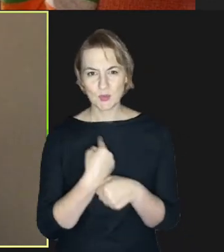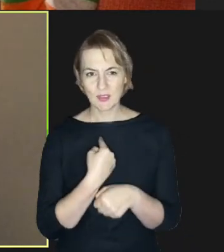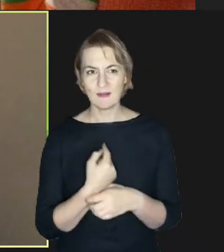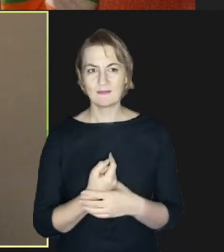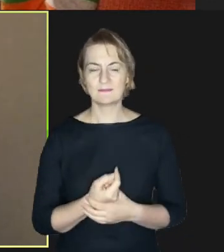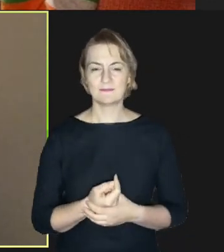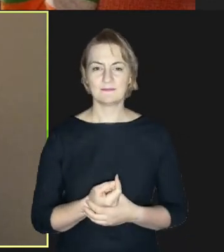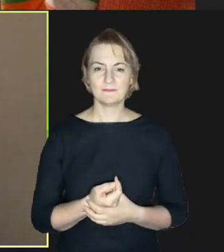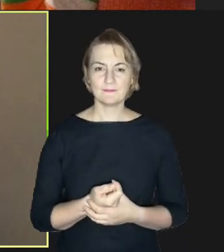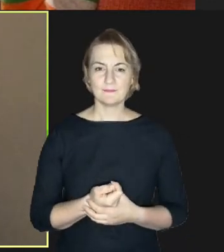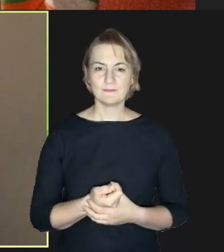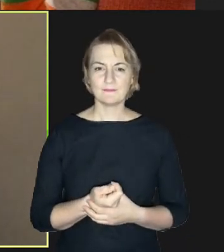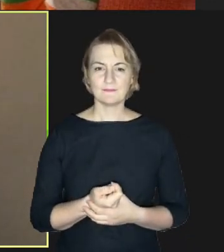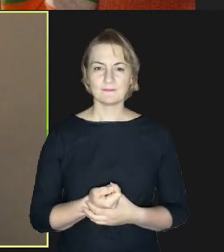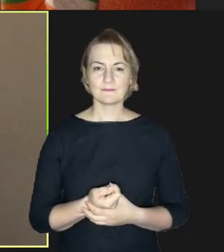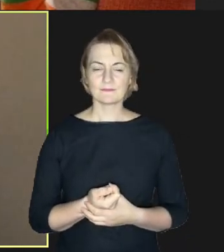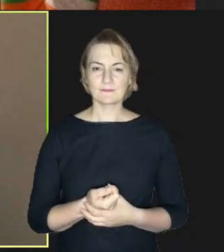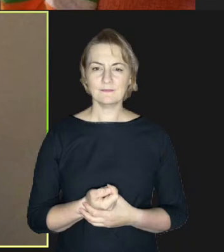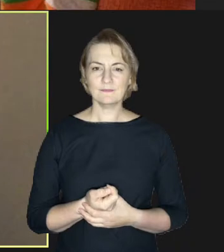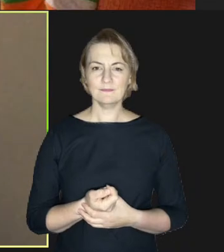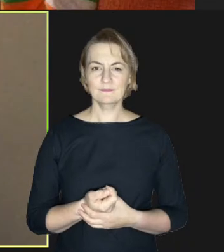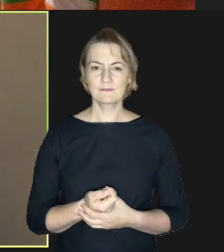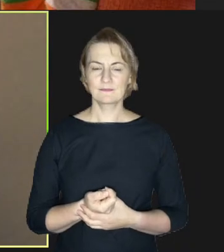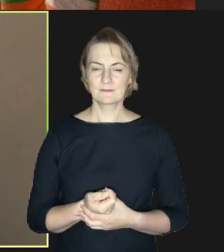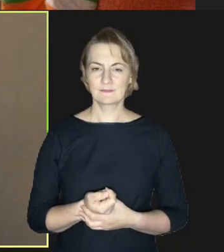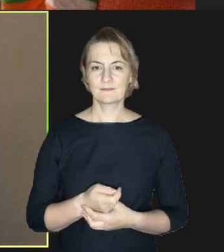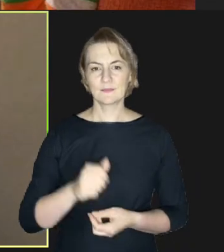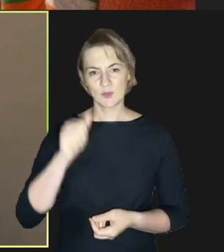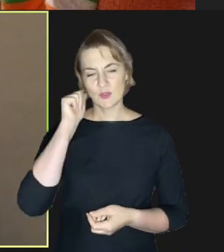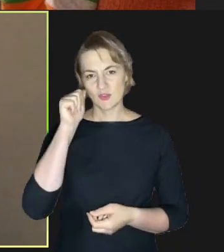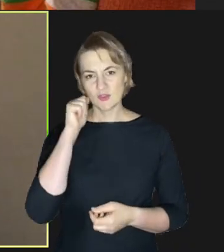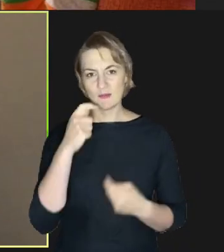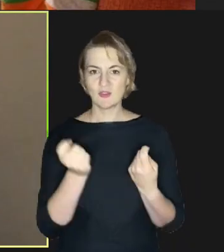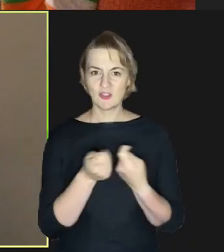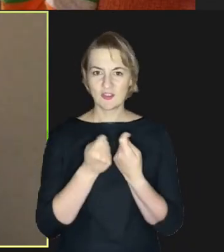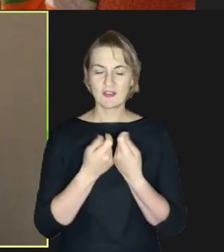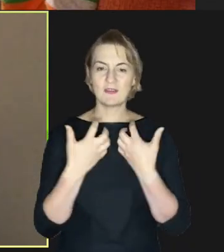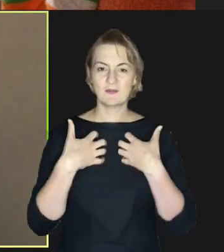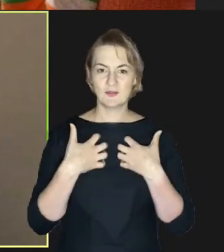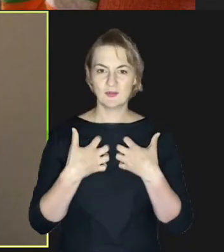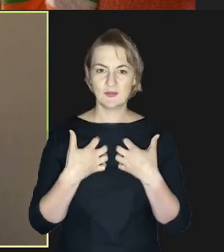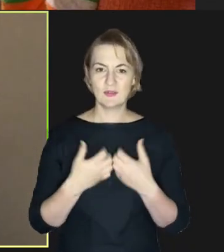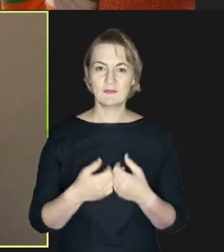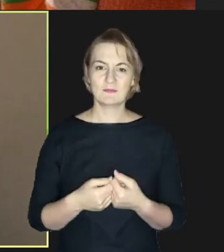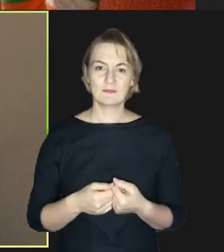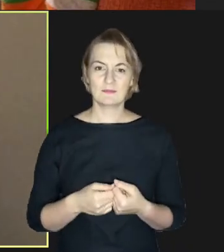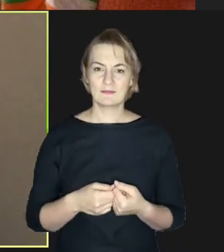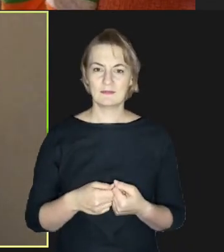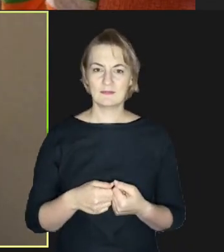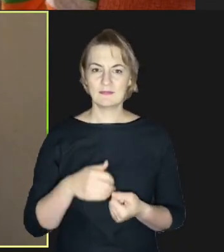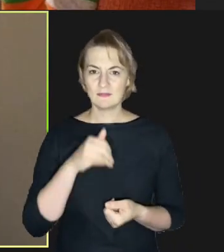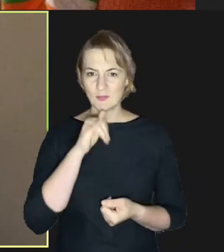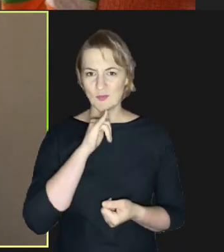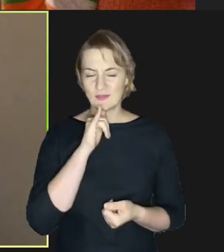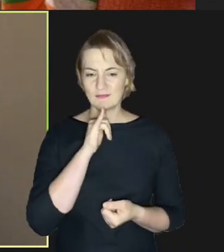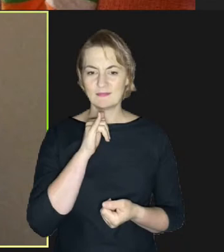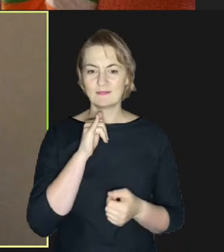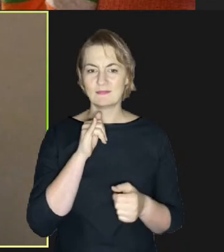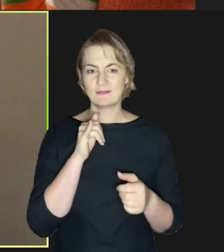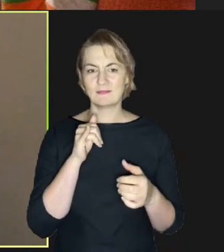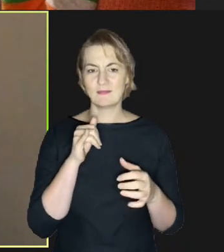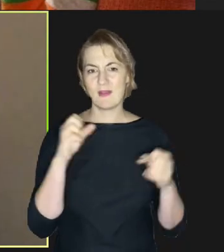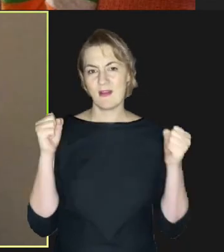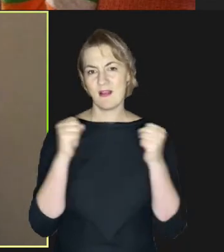takie, które na co dzień nam przeszkadza w życiu, to próbować przenieść ten lęk na